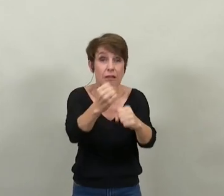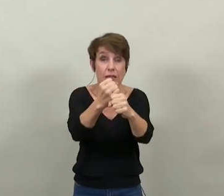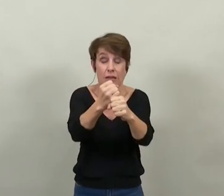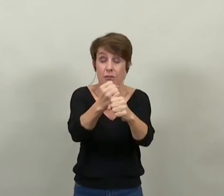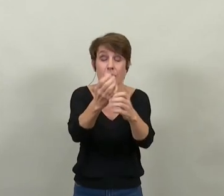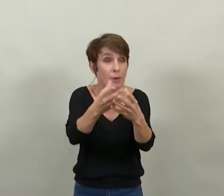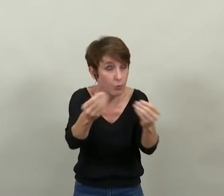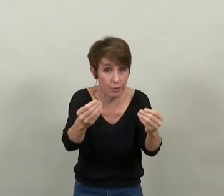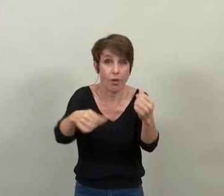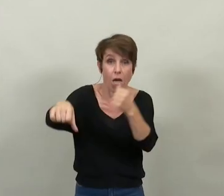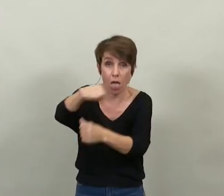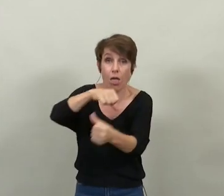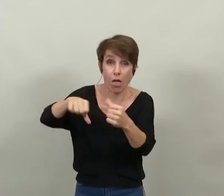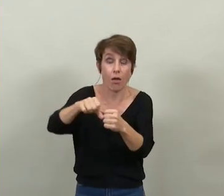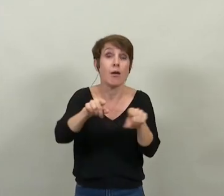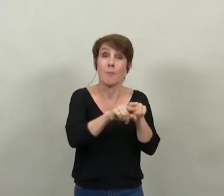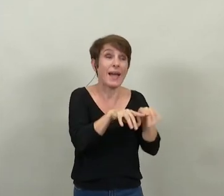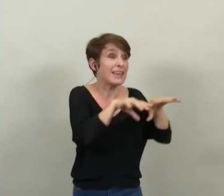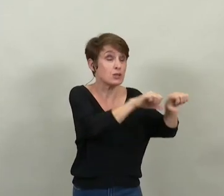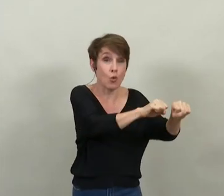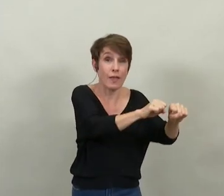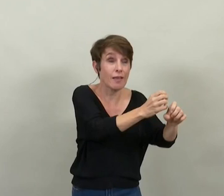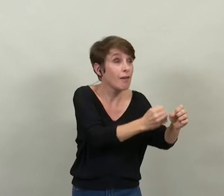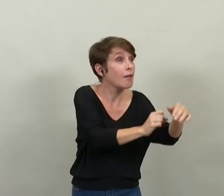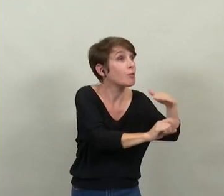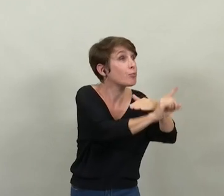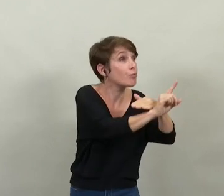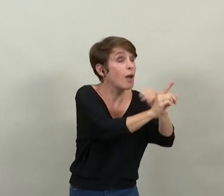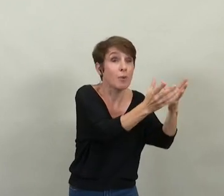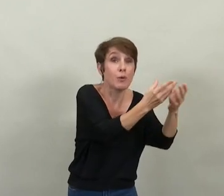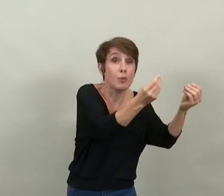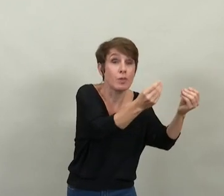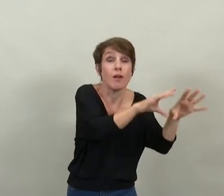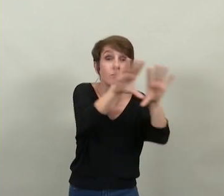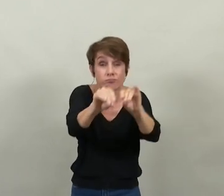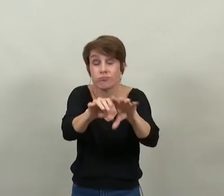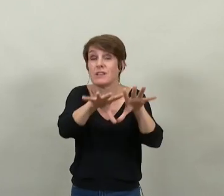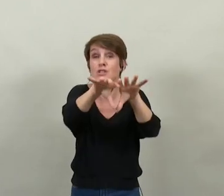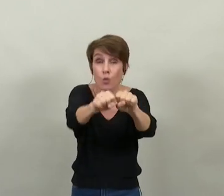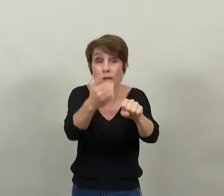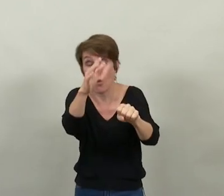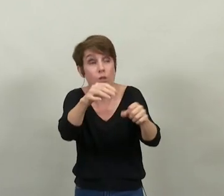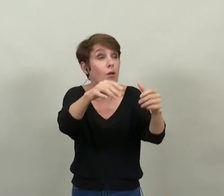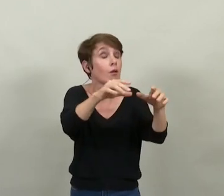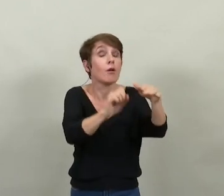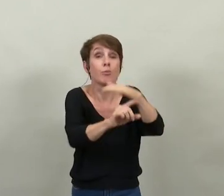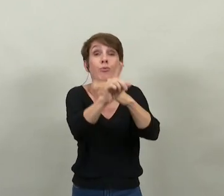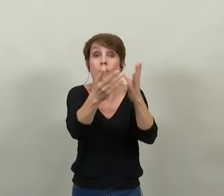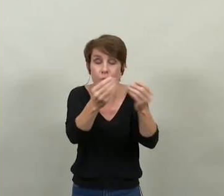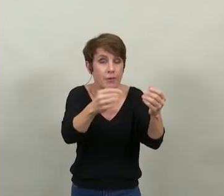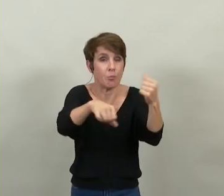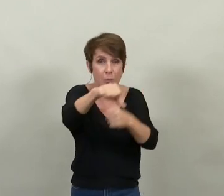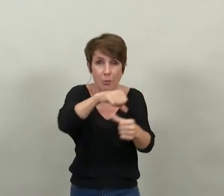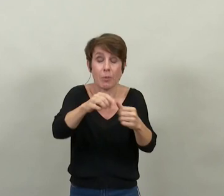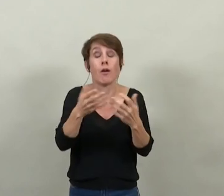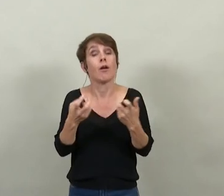évacués et et se reformment ailleurs rue d'Hydro par exemple un bidonville est installé depuis plusieurs années à proximité de la rue